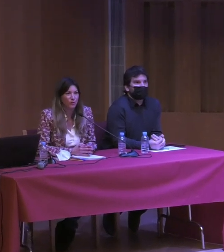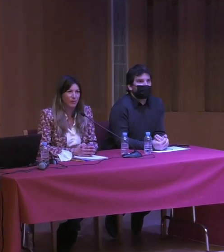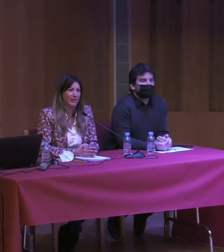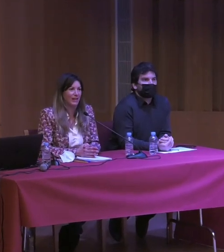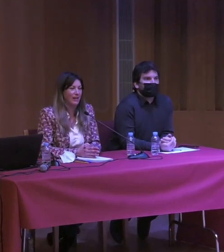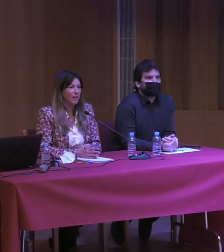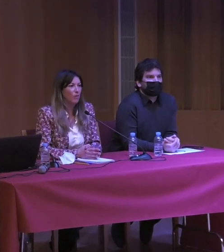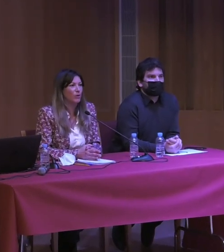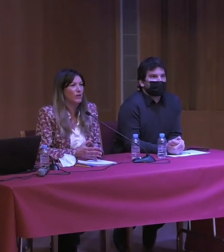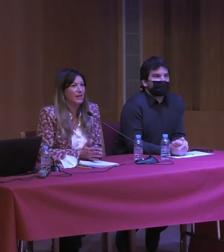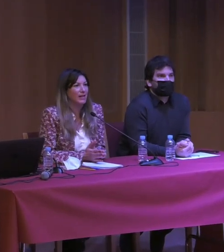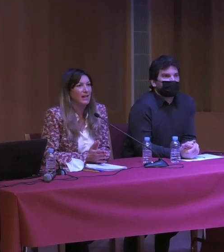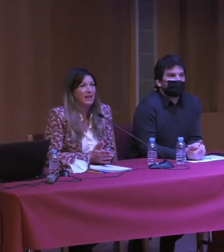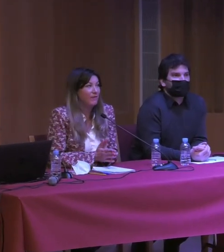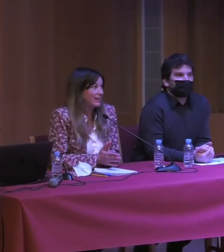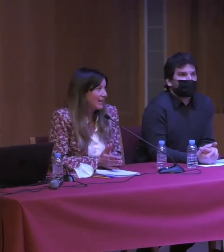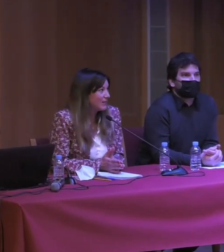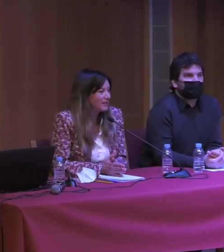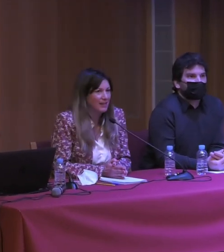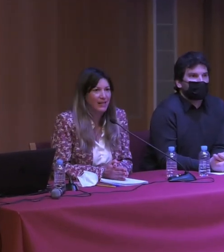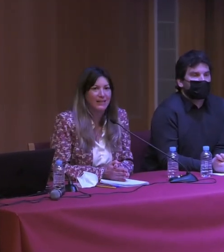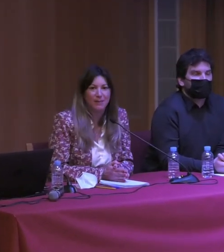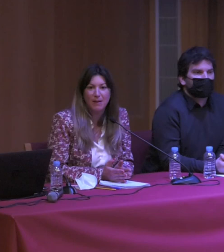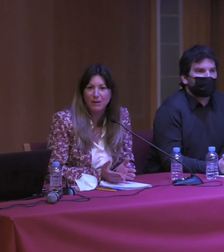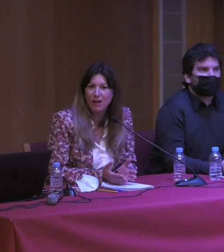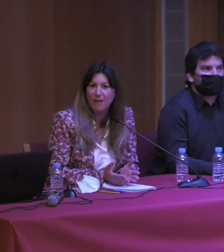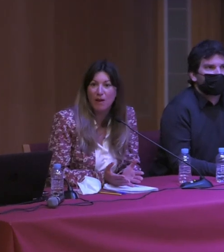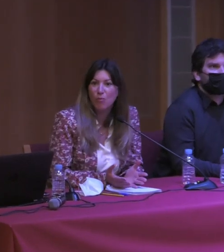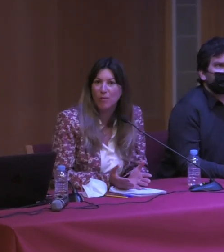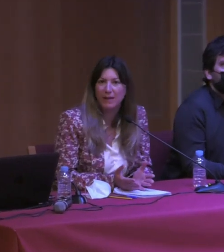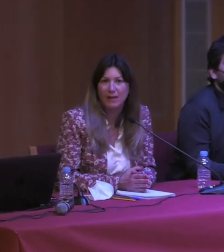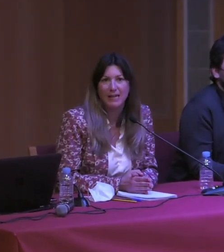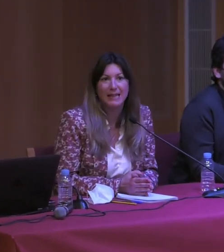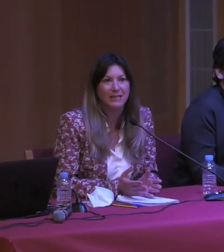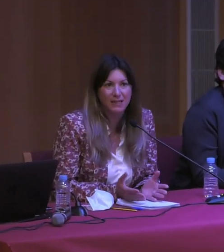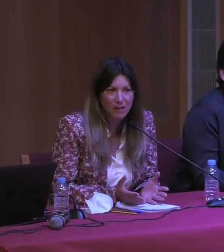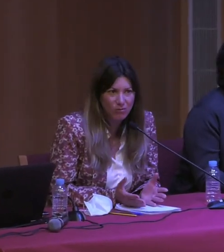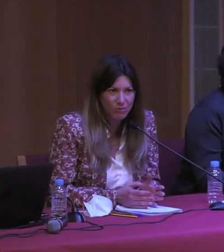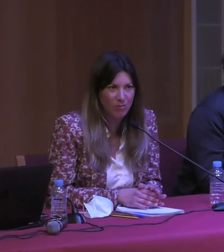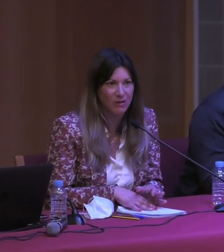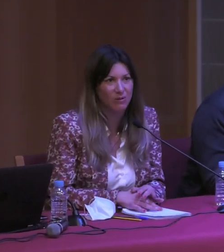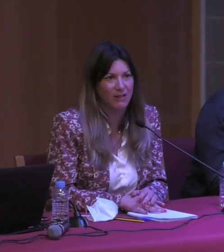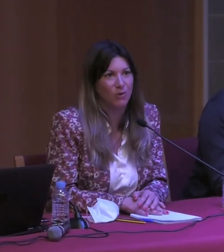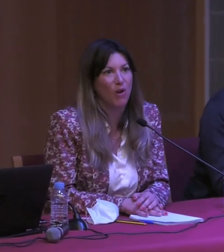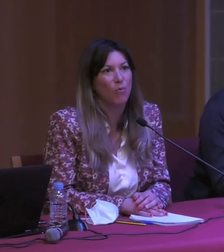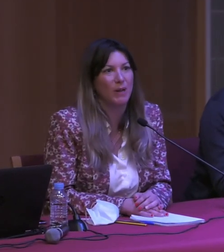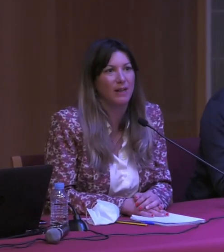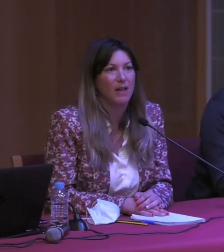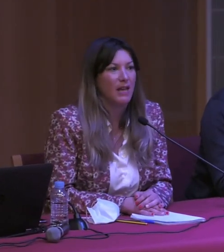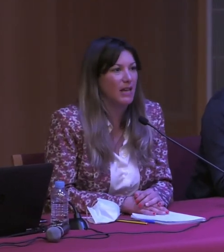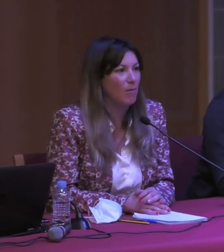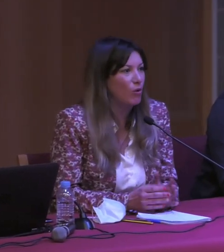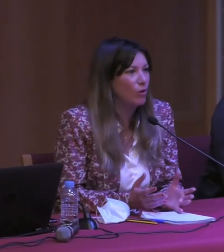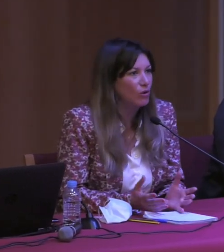l'Alberto, doncs, perquè bueno, jo crec que reflecteix que estem davant d'un moment decisiu com a ciutat, no? D'un